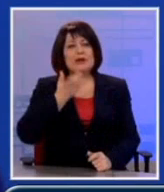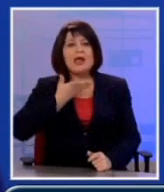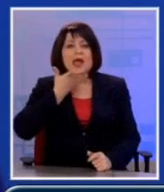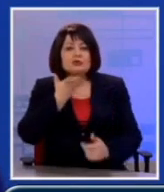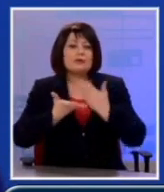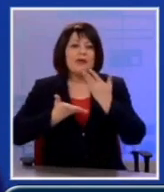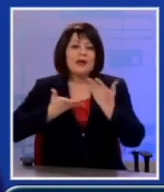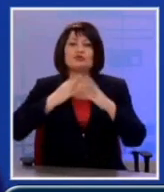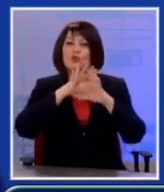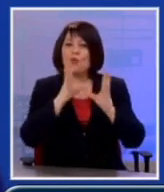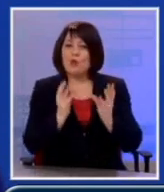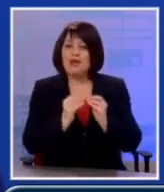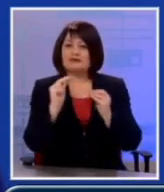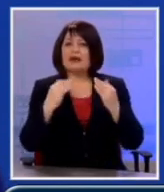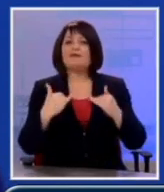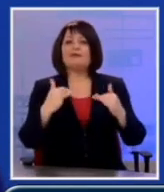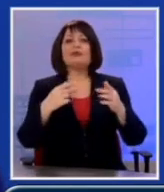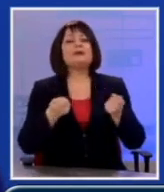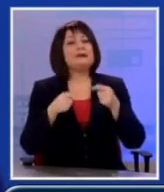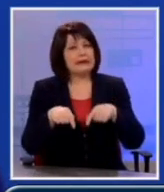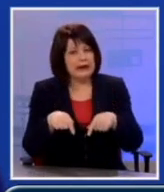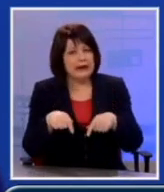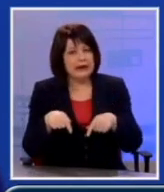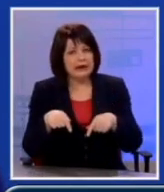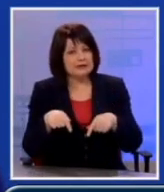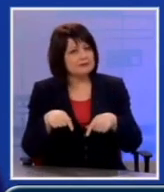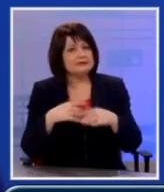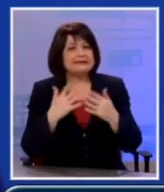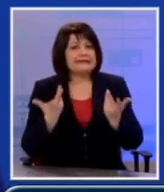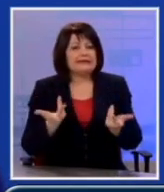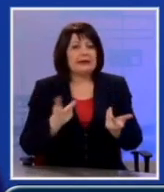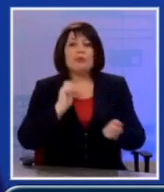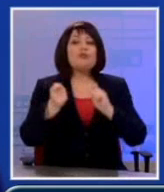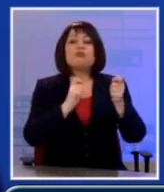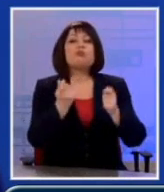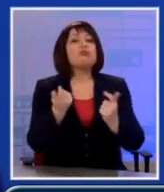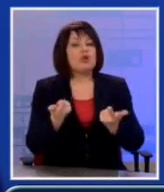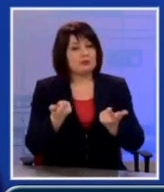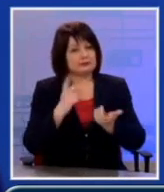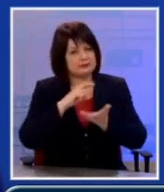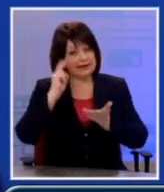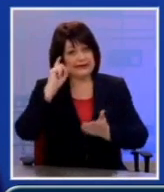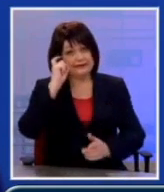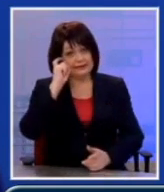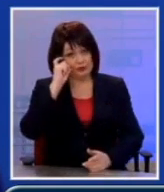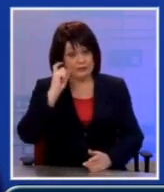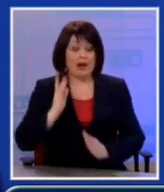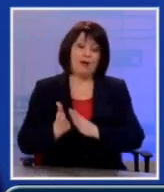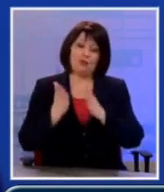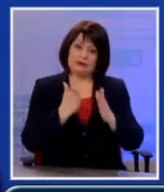που πραγματοποιεί η Βουλή και τους λόγους για τους οποίους τις πραγματοποιεί. Από την άλλη